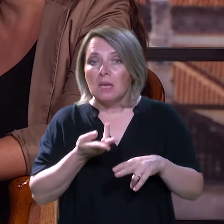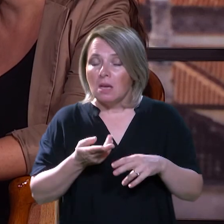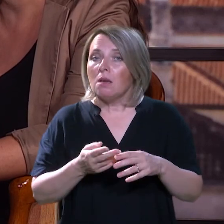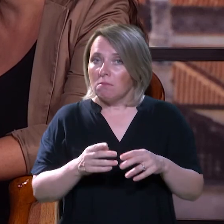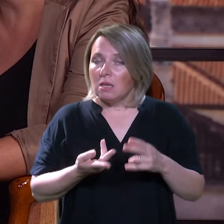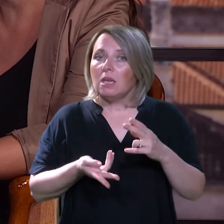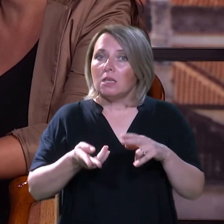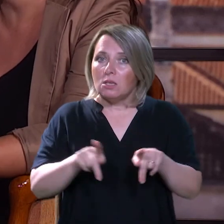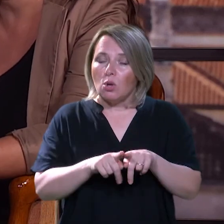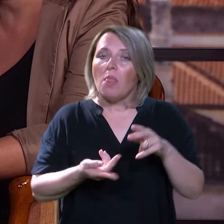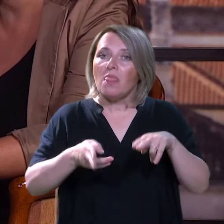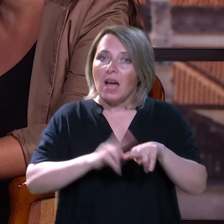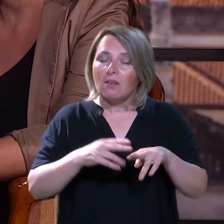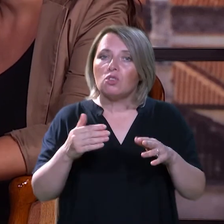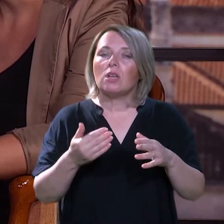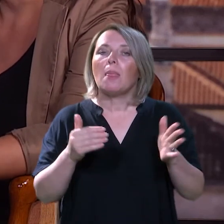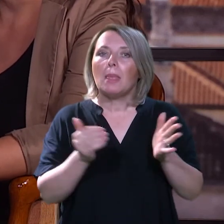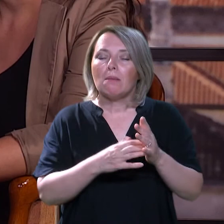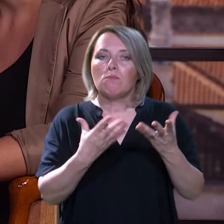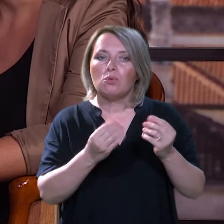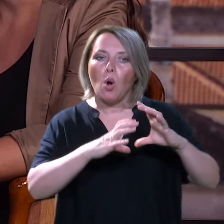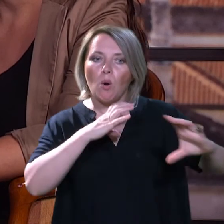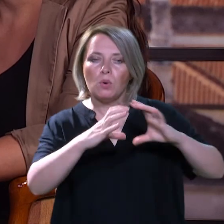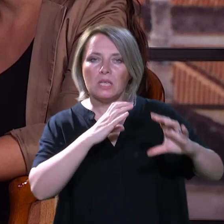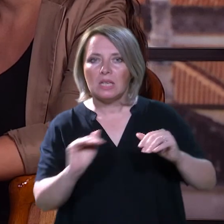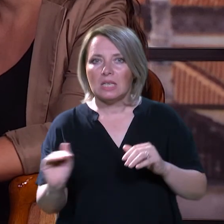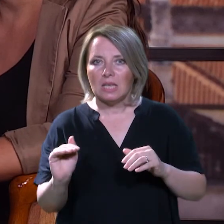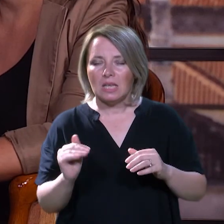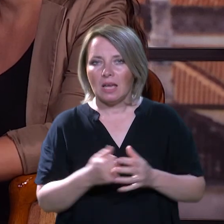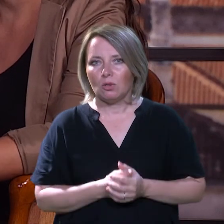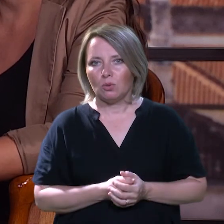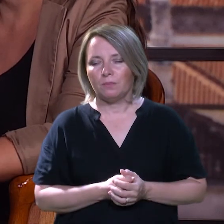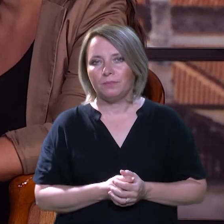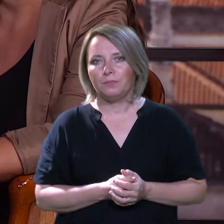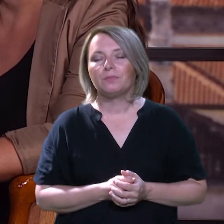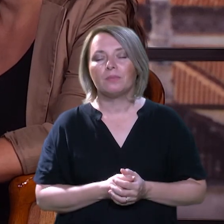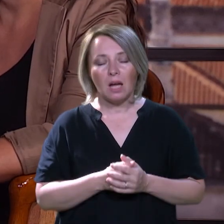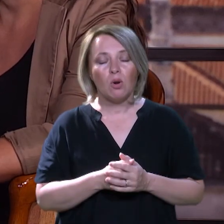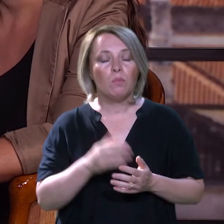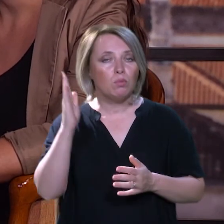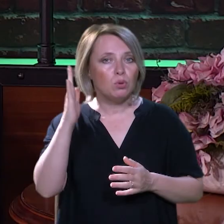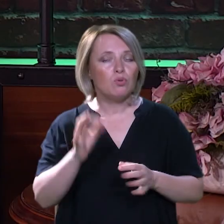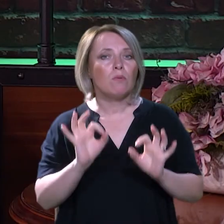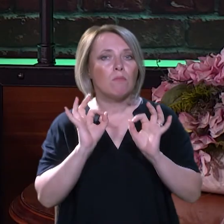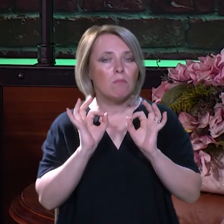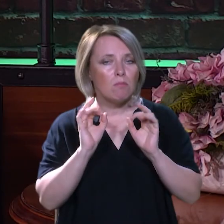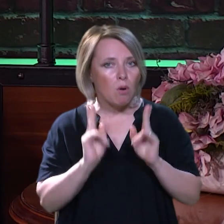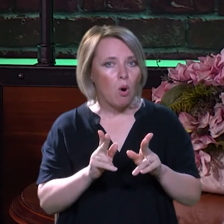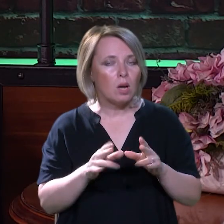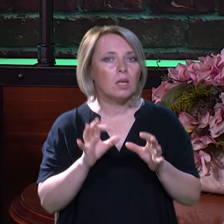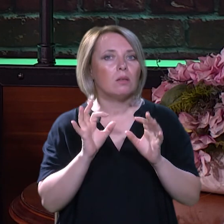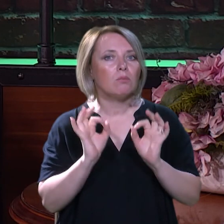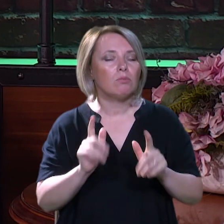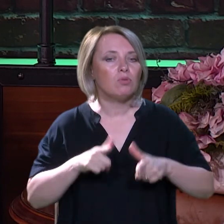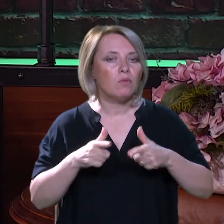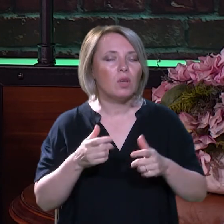sa svojom djecom od najranijih dana kako bi sutra mogli zajednički bolji život graditi. Tako je, da se nekako obraćaju